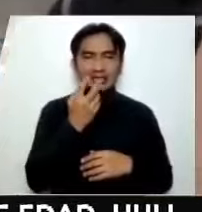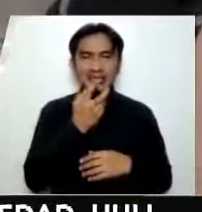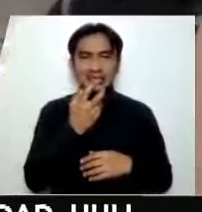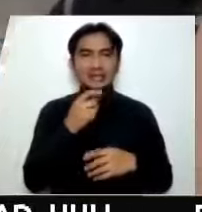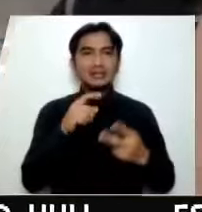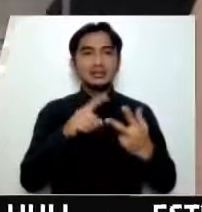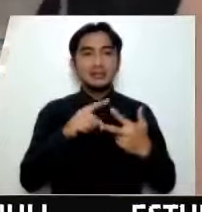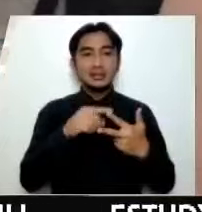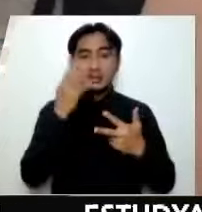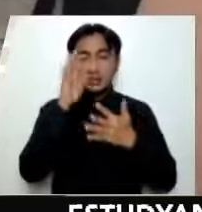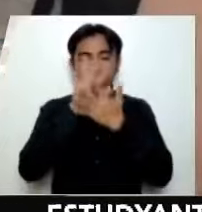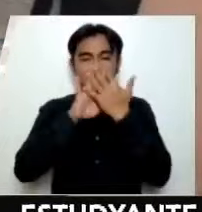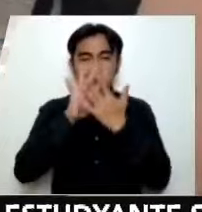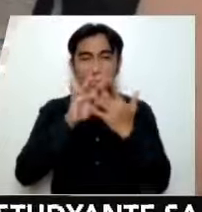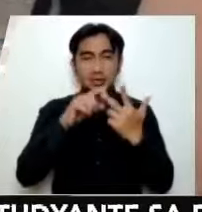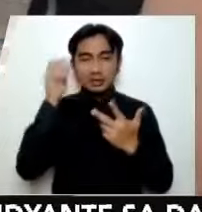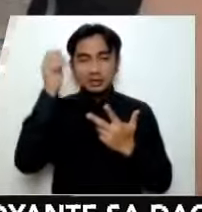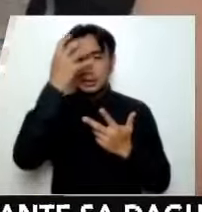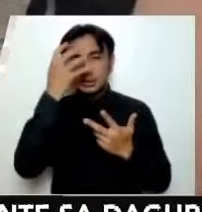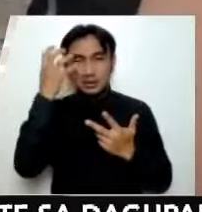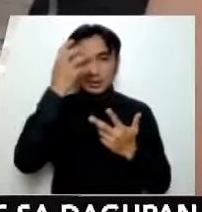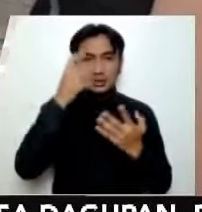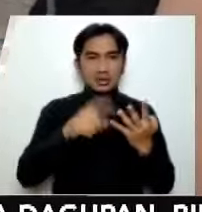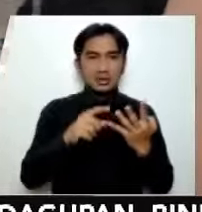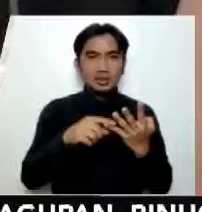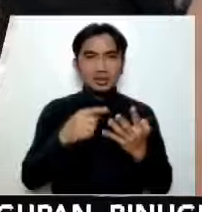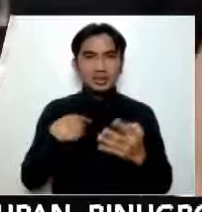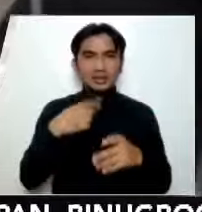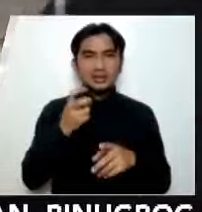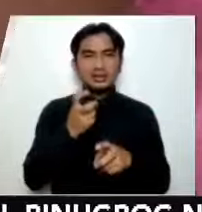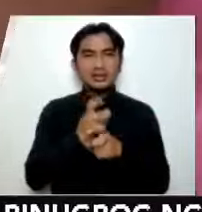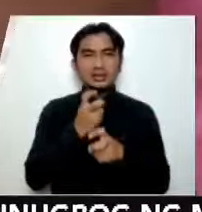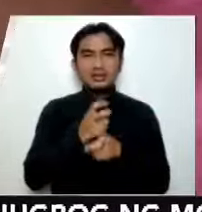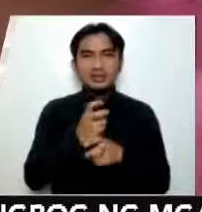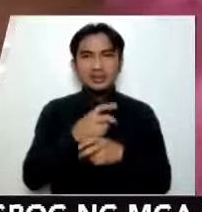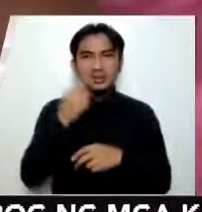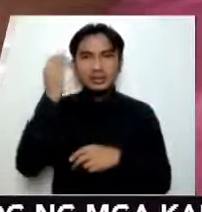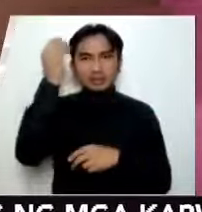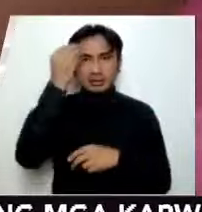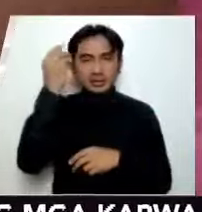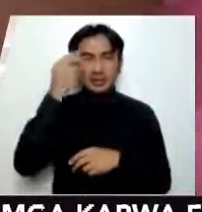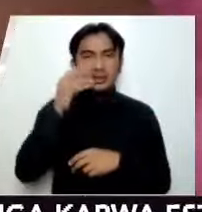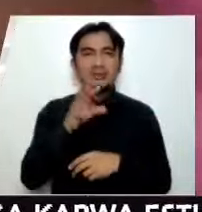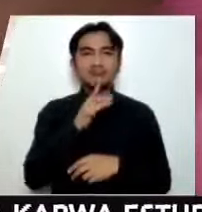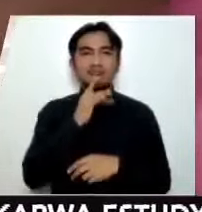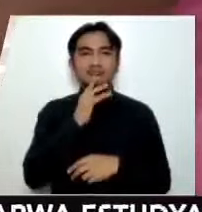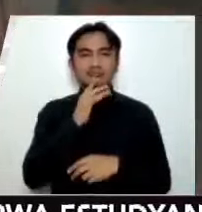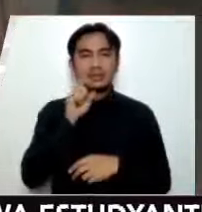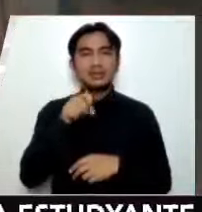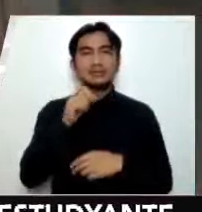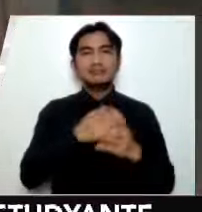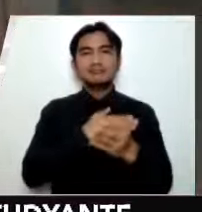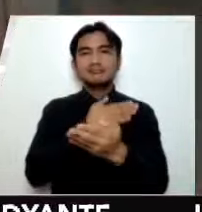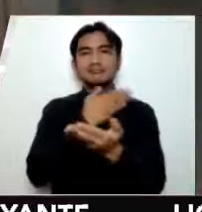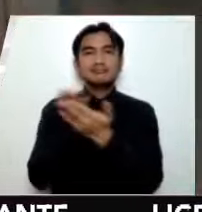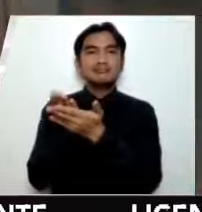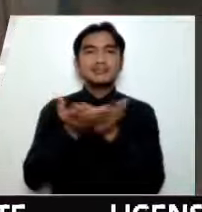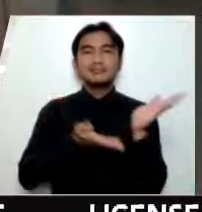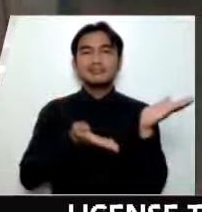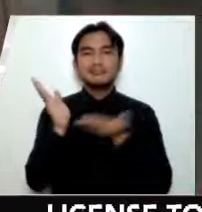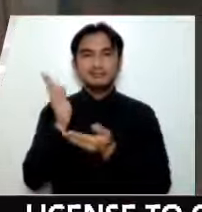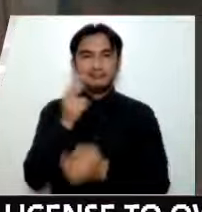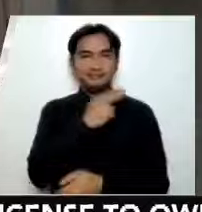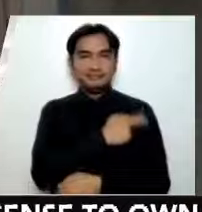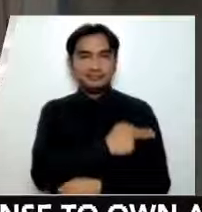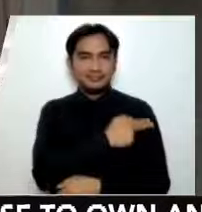pagkahilo at hirap sa pag-iisip at pananalita agad na magpunta sa pinakamalapit na ospital kathina nason